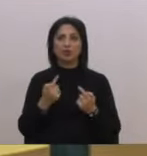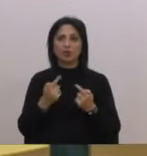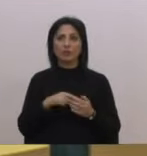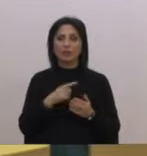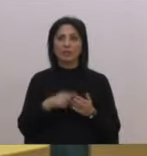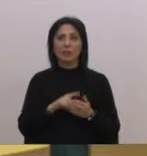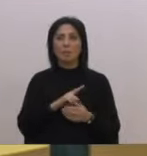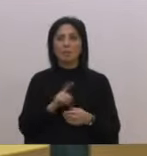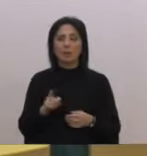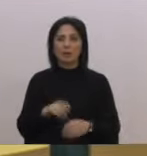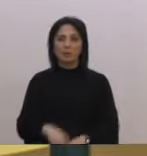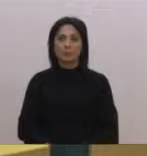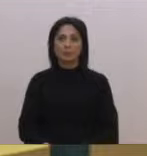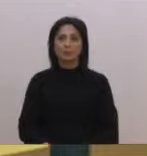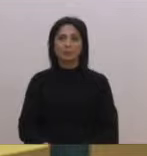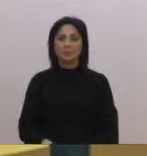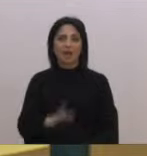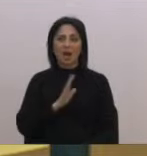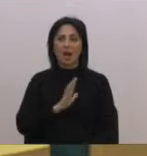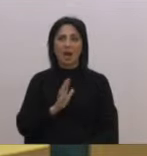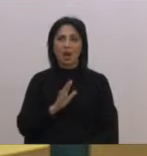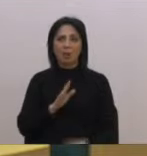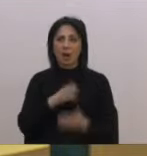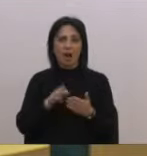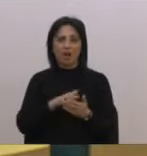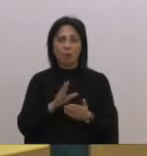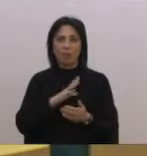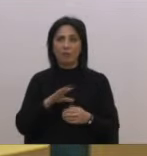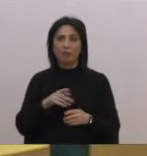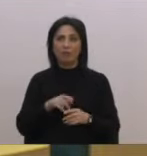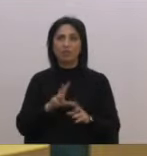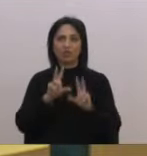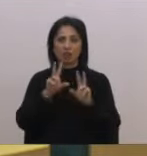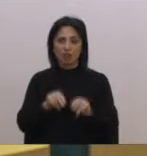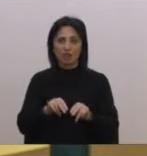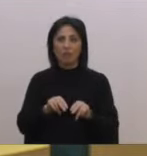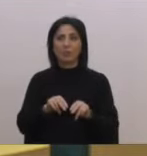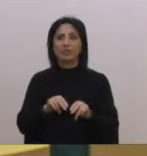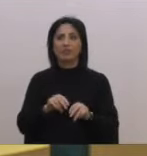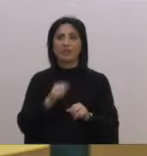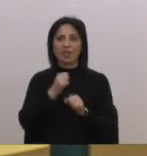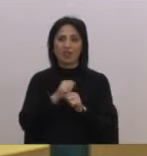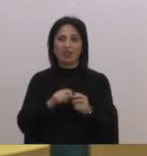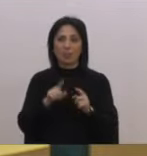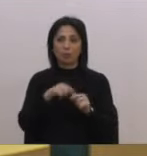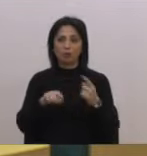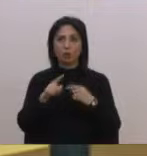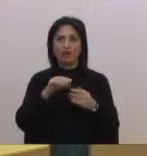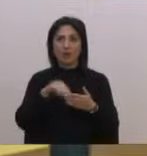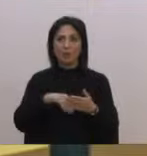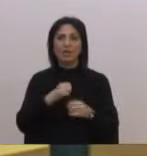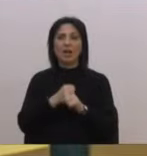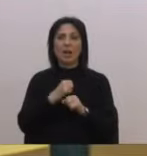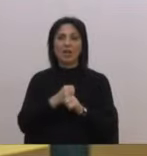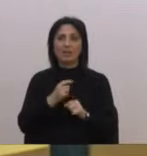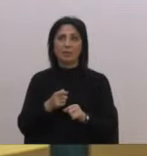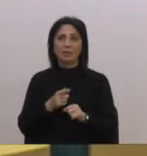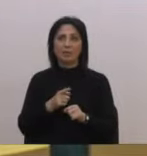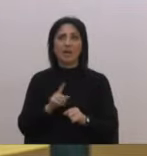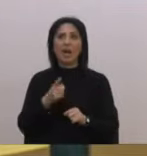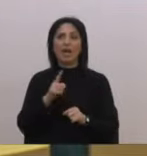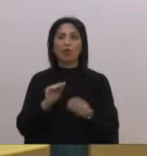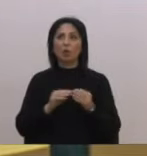sakitkhi, magram Huar copila da huar gagui ukhvebi es qveba katsu. Shempidaro davamushevt da gakeftdeva ra.